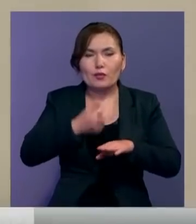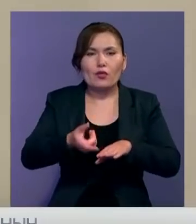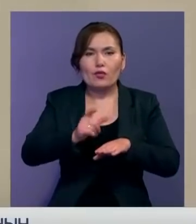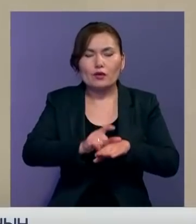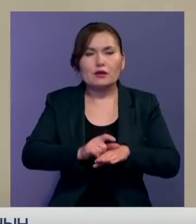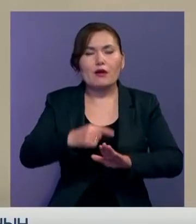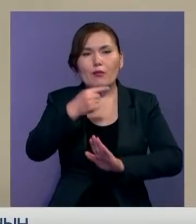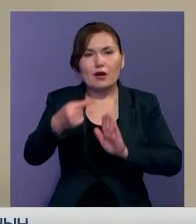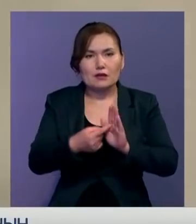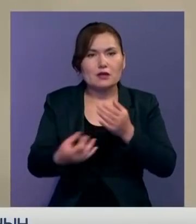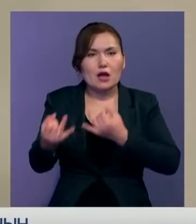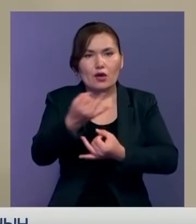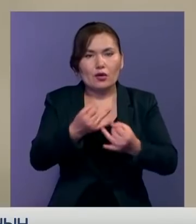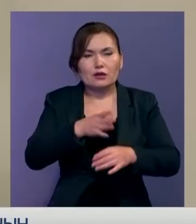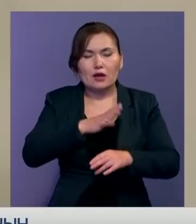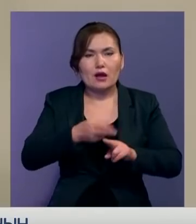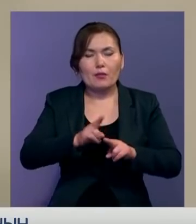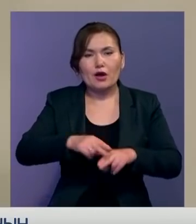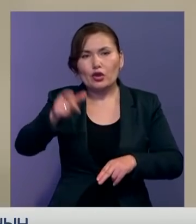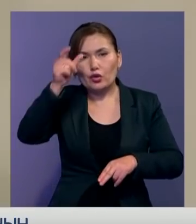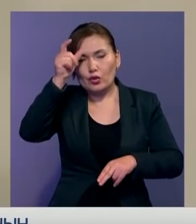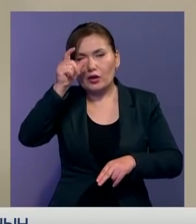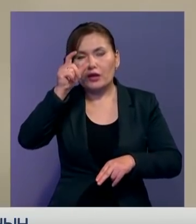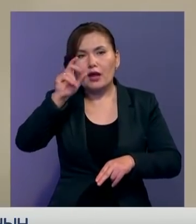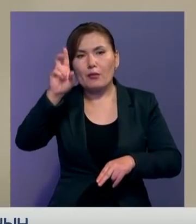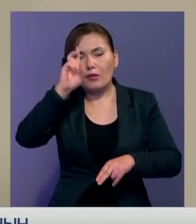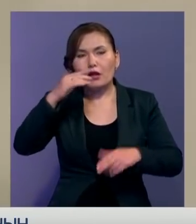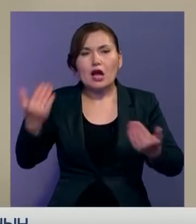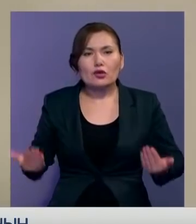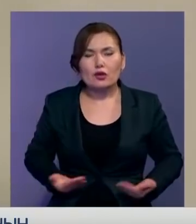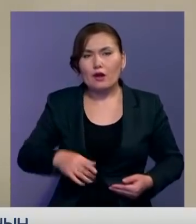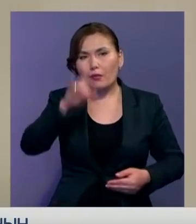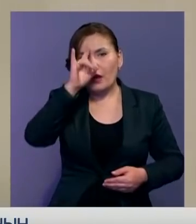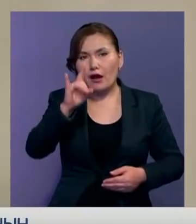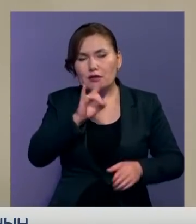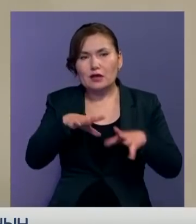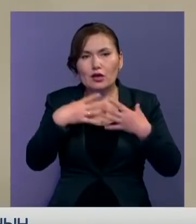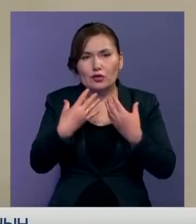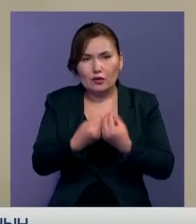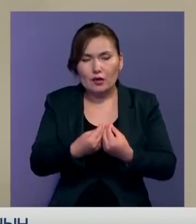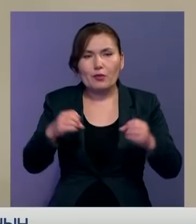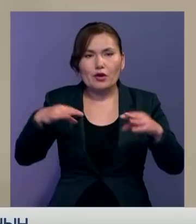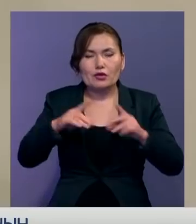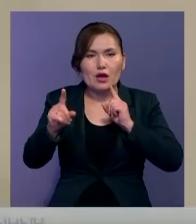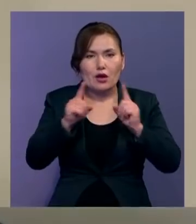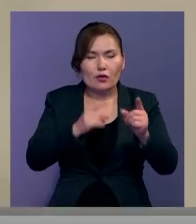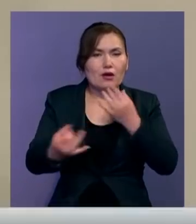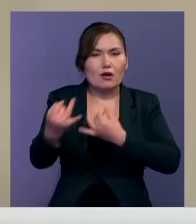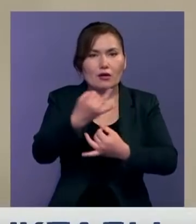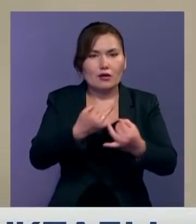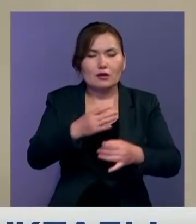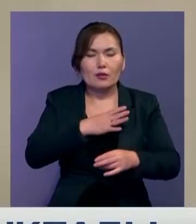мәселелер сөз болды. Истанбулда тұратын жергілікті қазақ сауалларын қойды. Еркін отырып кен сохбет құрдық.